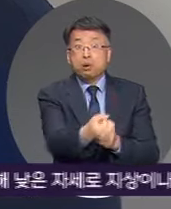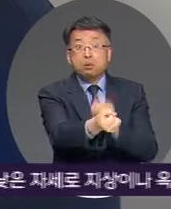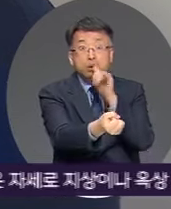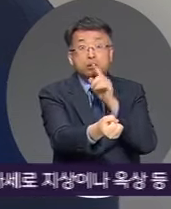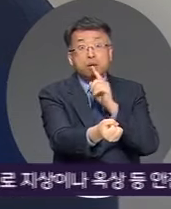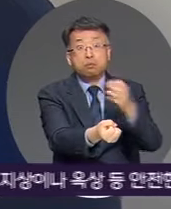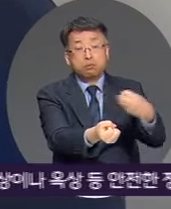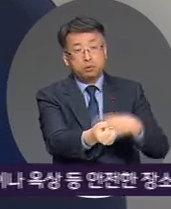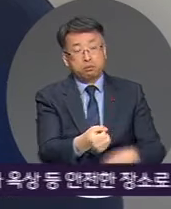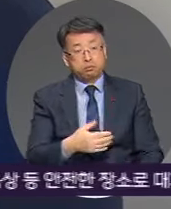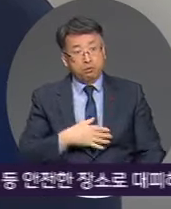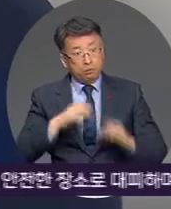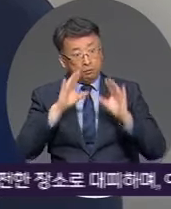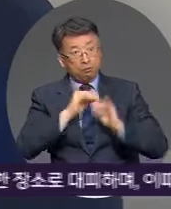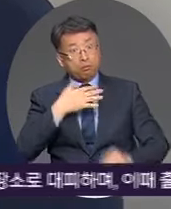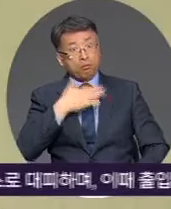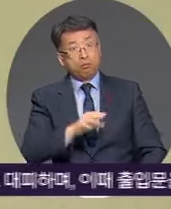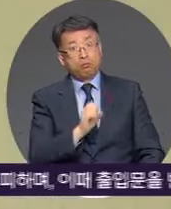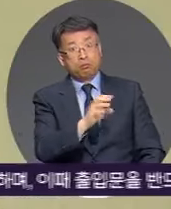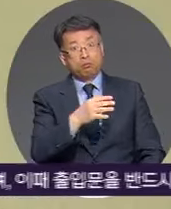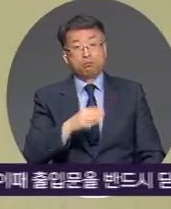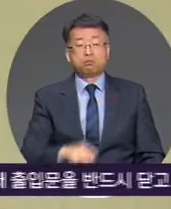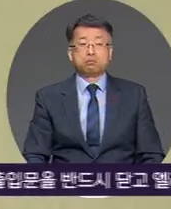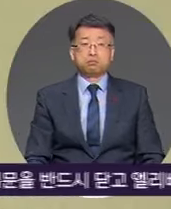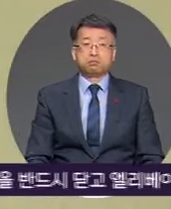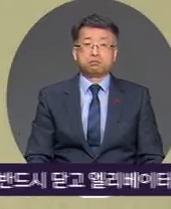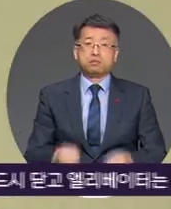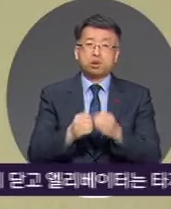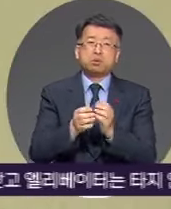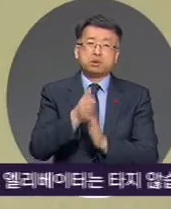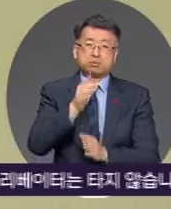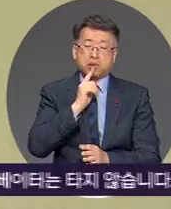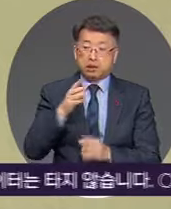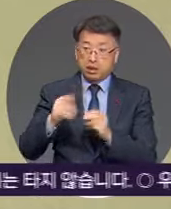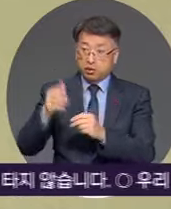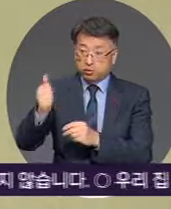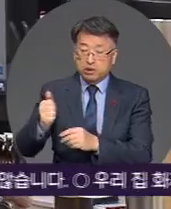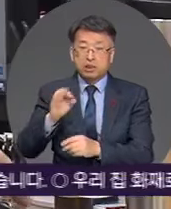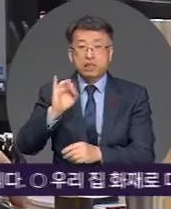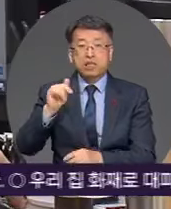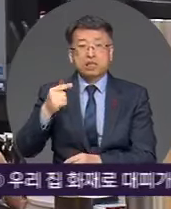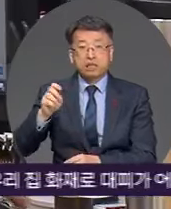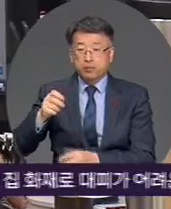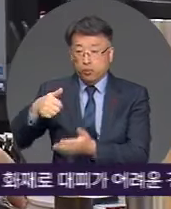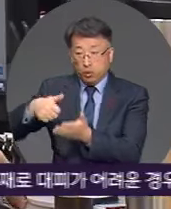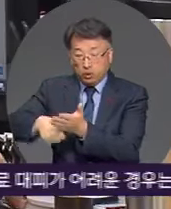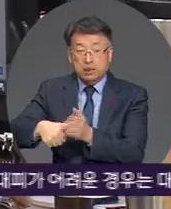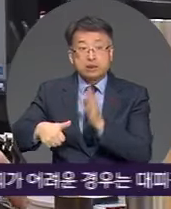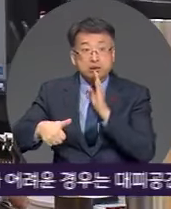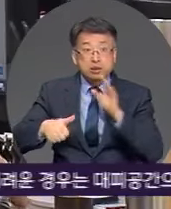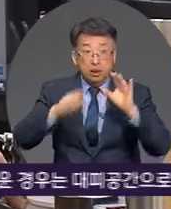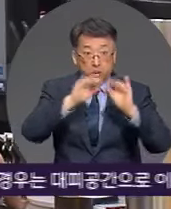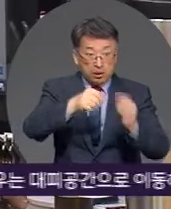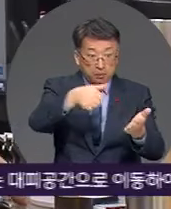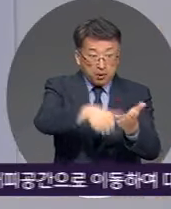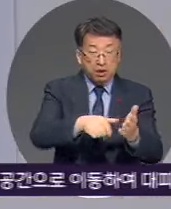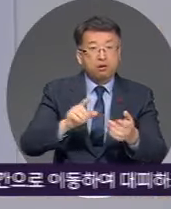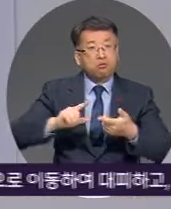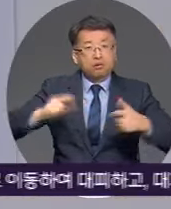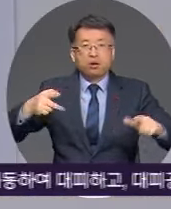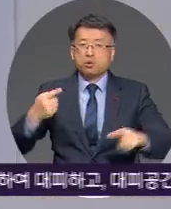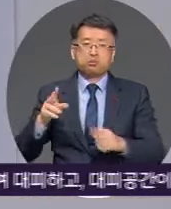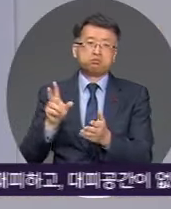하더라고요 동의를 해 준 적이 없는데 창원 씨는 땅주인 인감증명서의 도장과 실제 동의서에 찍힌 도장이